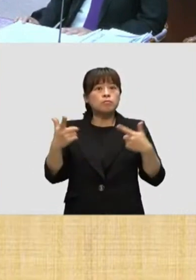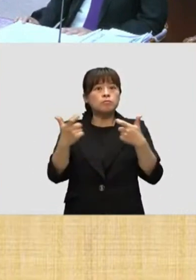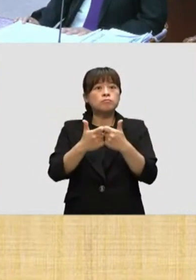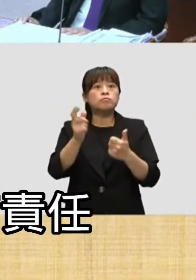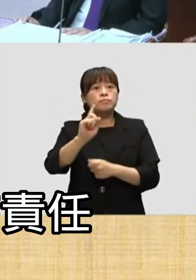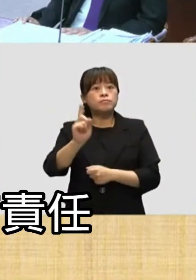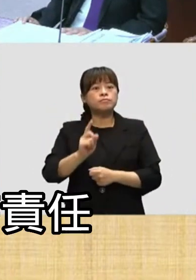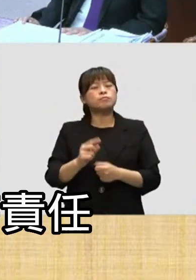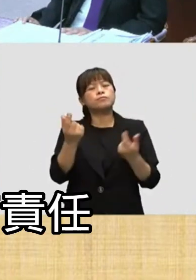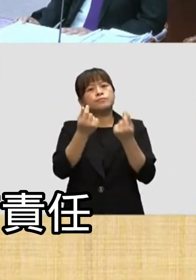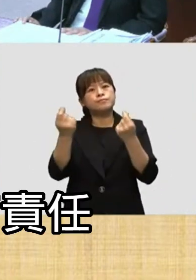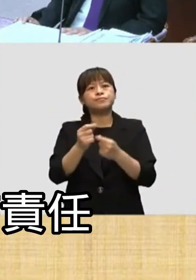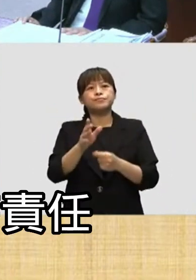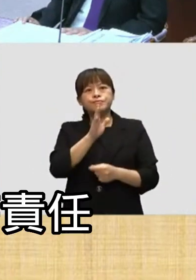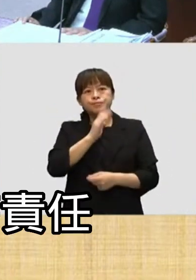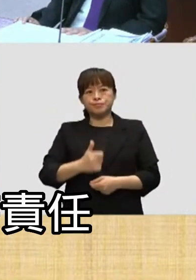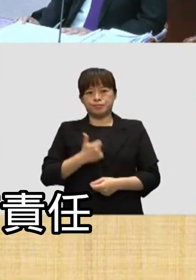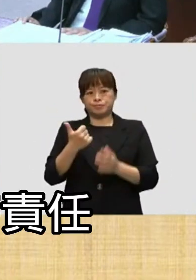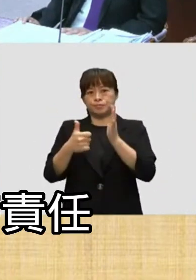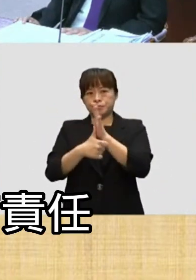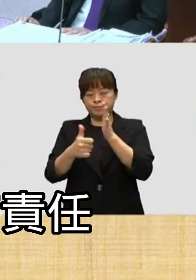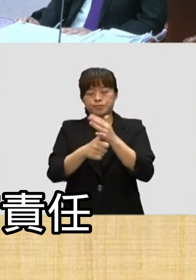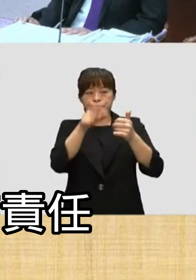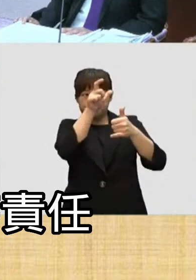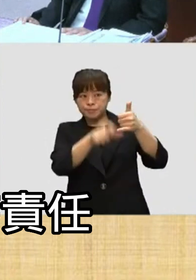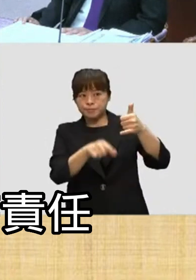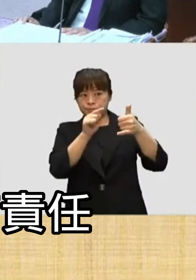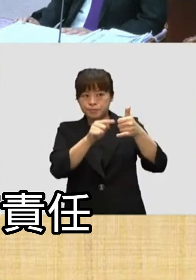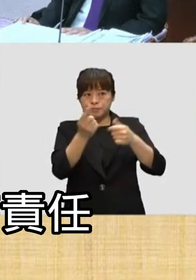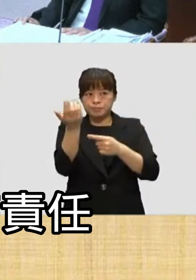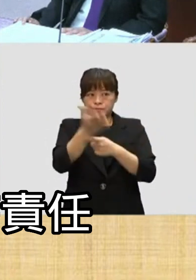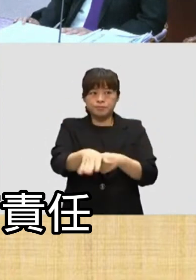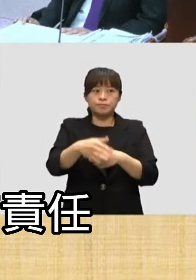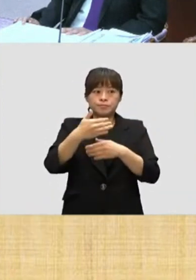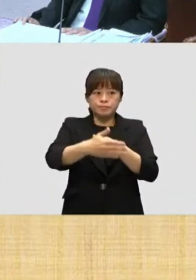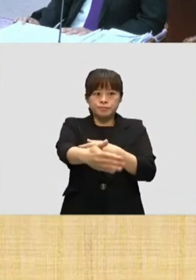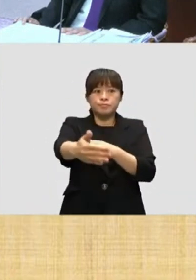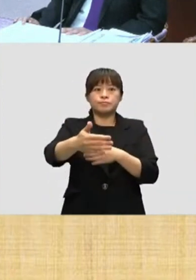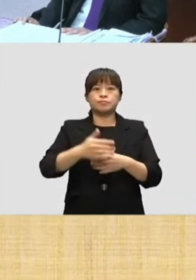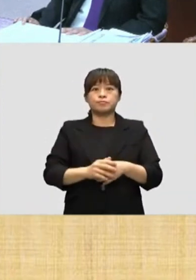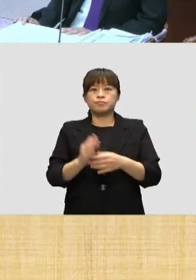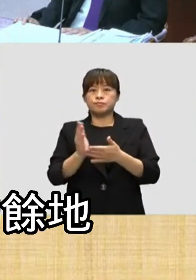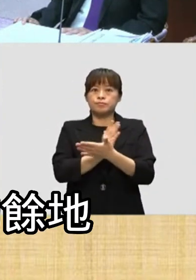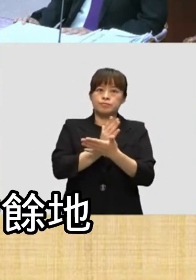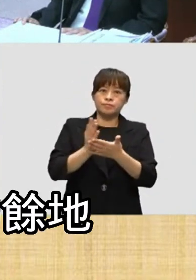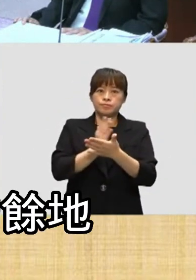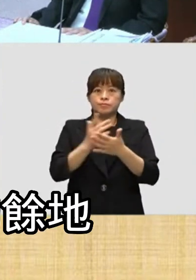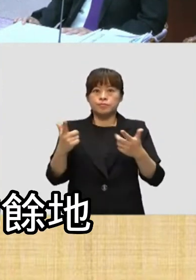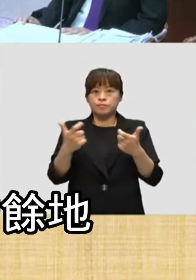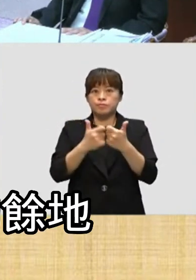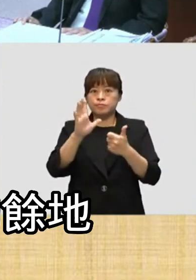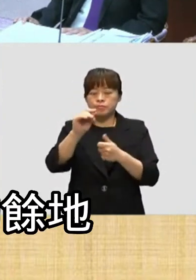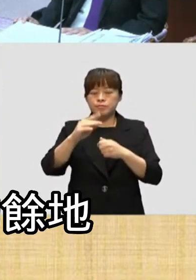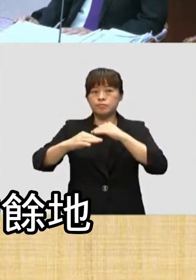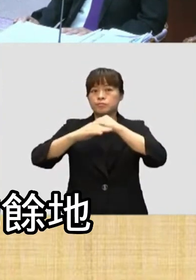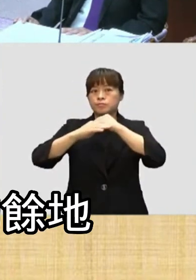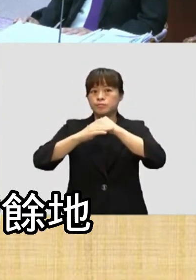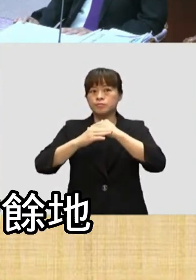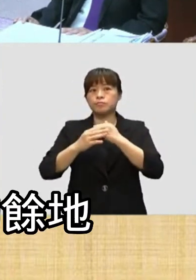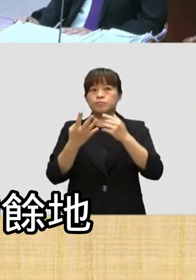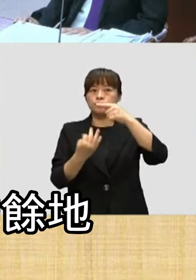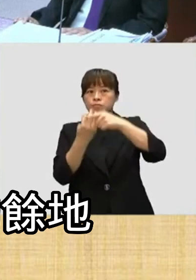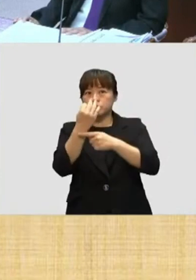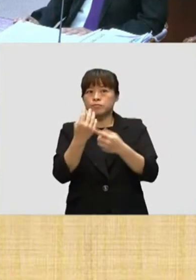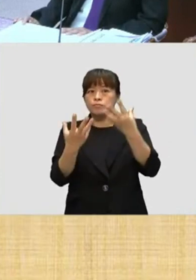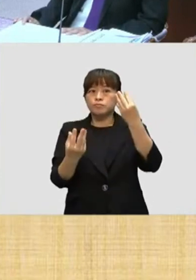围，包括具体罪名或个案审判程序，则另要审究是否符合平等原则、比例原则